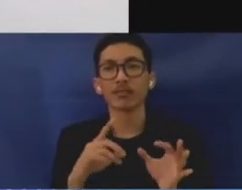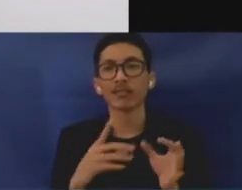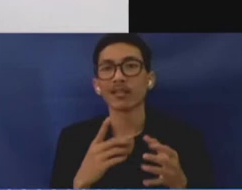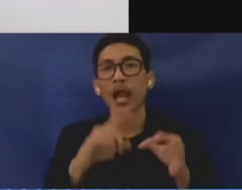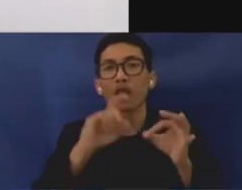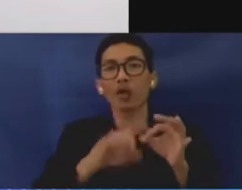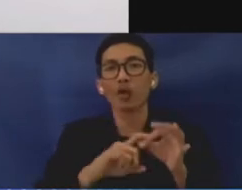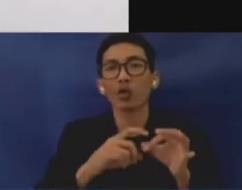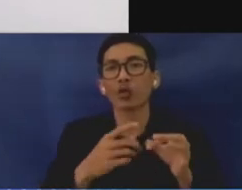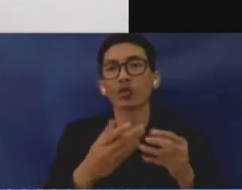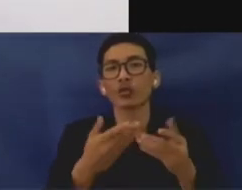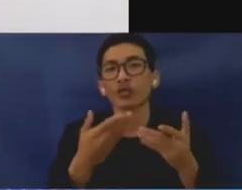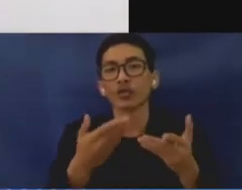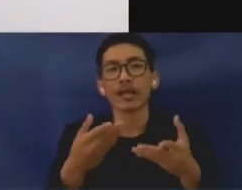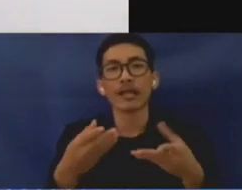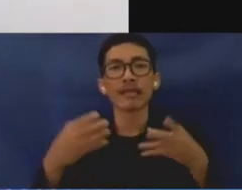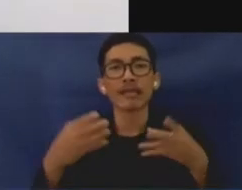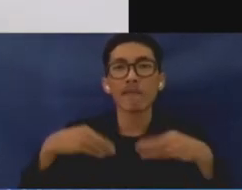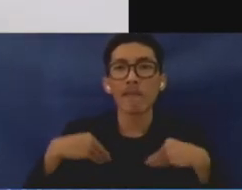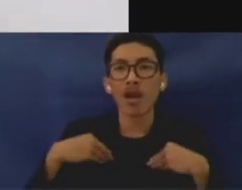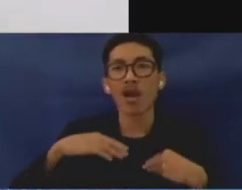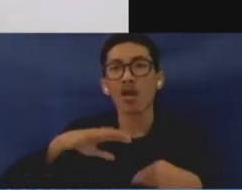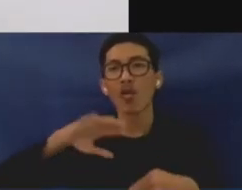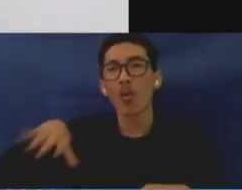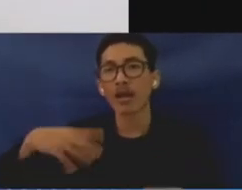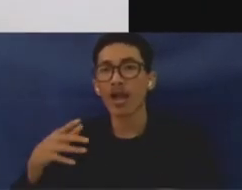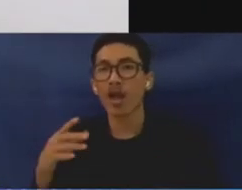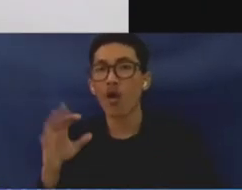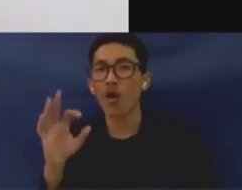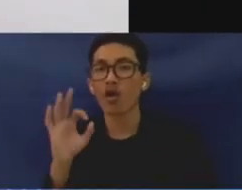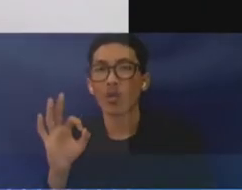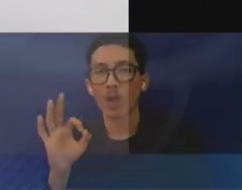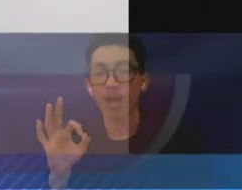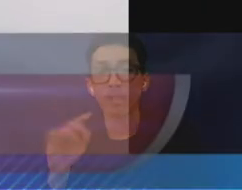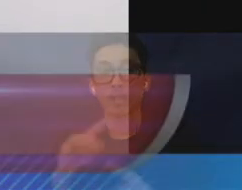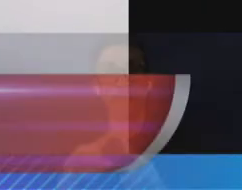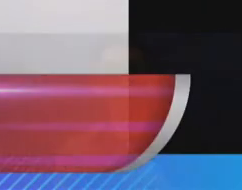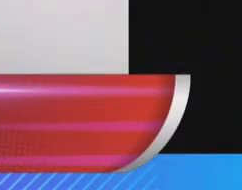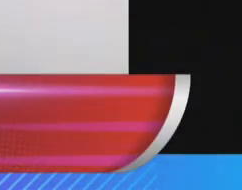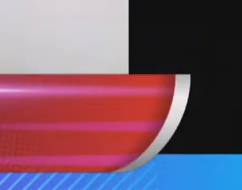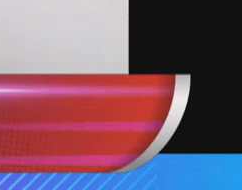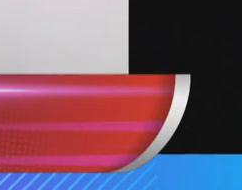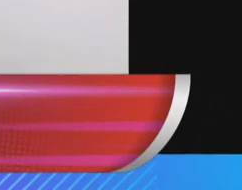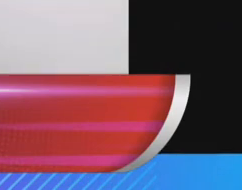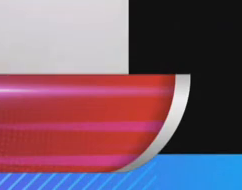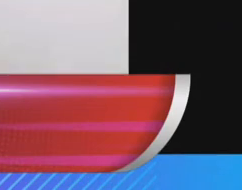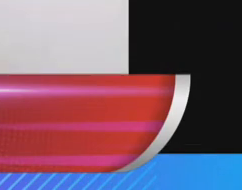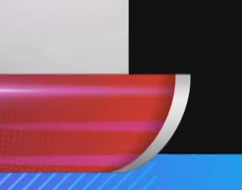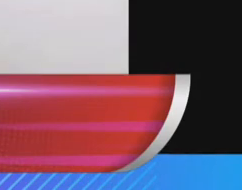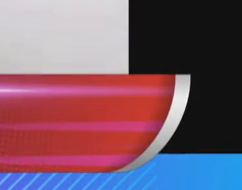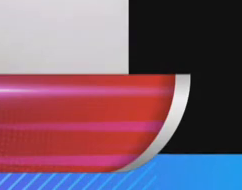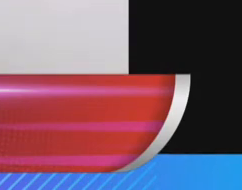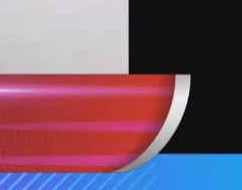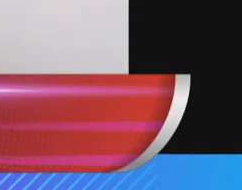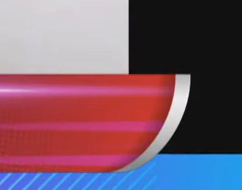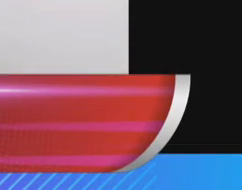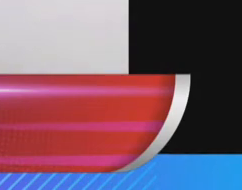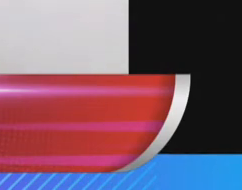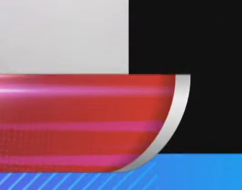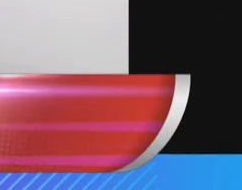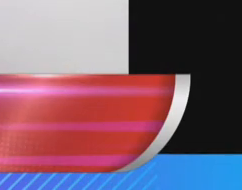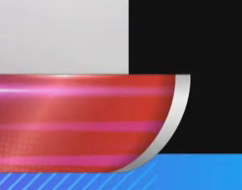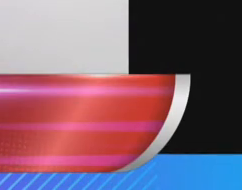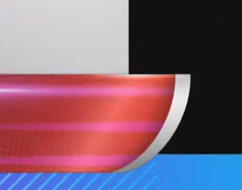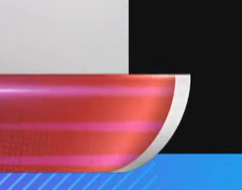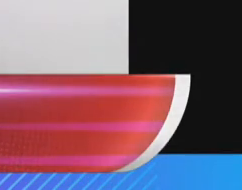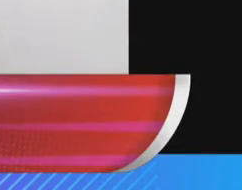dari orang tua dan keluarganya. Kalau saya alhamdulillah lebih mudah menerima keadaan anak saya yang tuli, karena pada